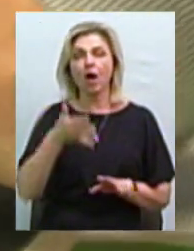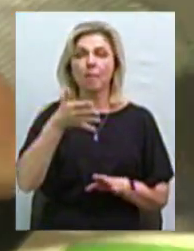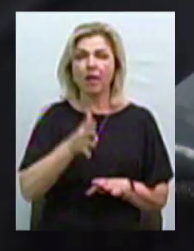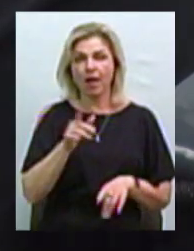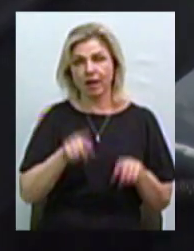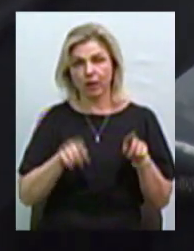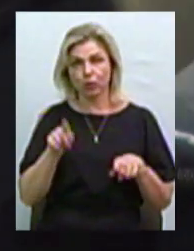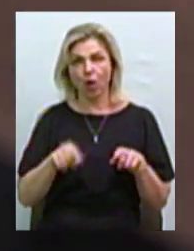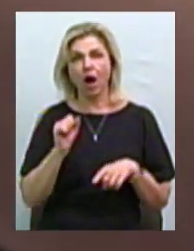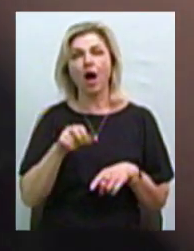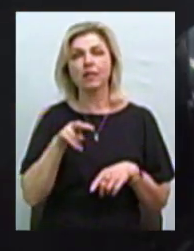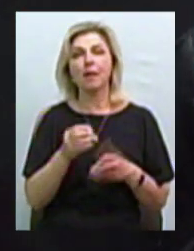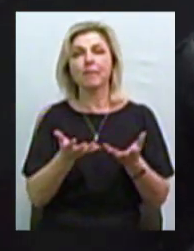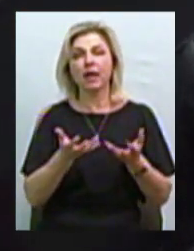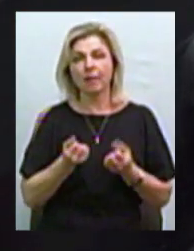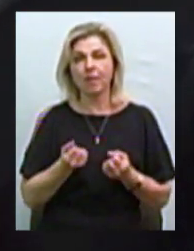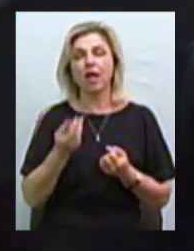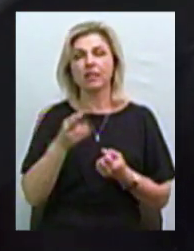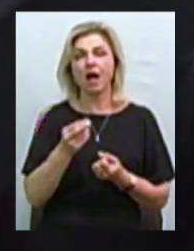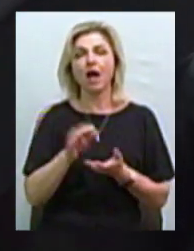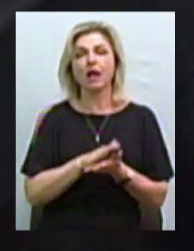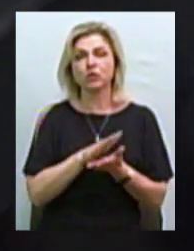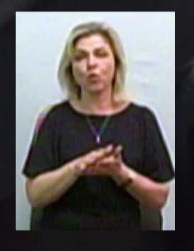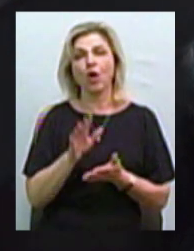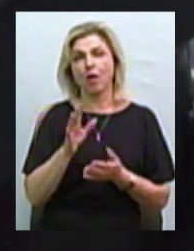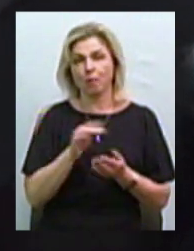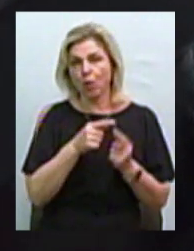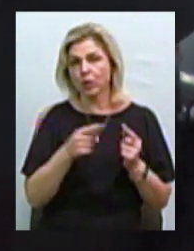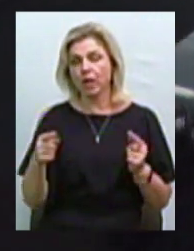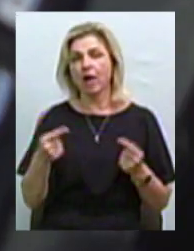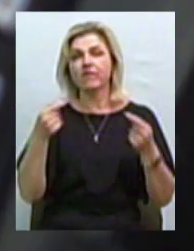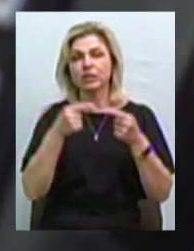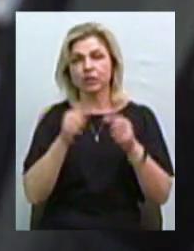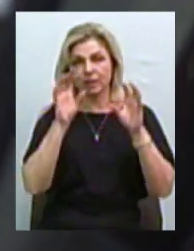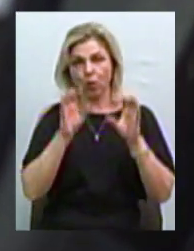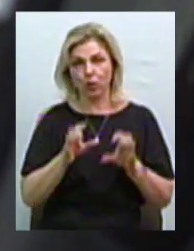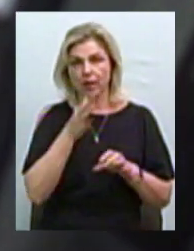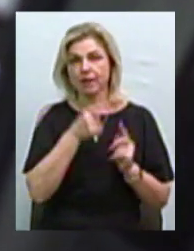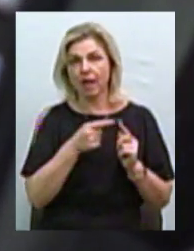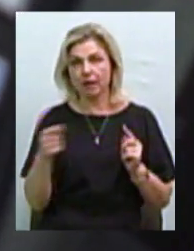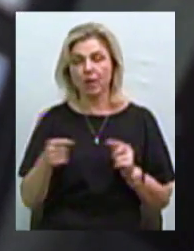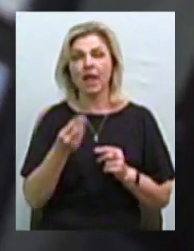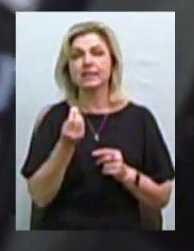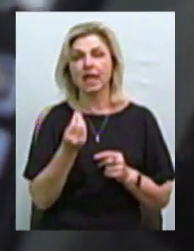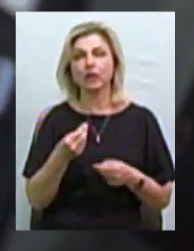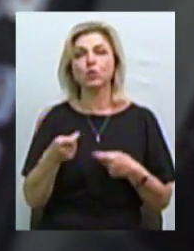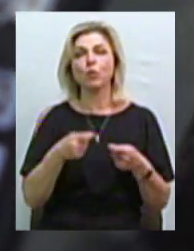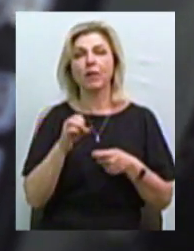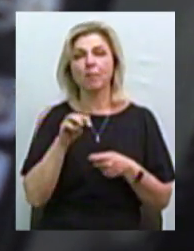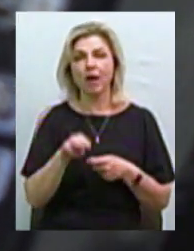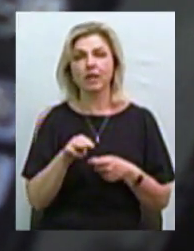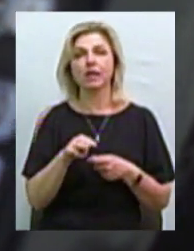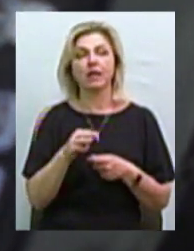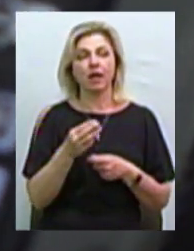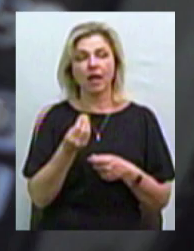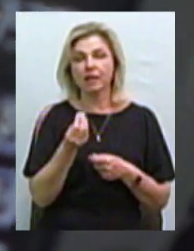рідко. Але прийматимуть їх для розрахунків протягом визначеного законом терміну. На ціни в супермаркетах, наприклад, вилучення номіналів